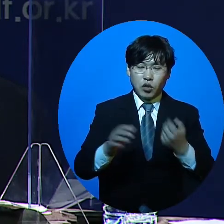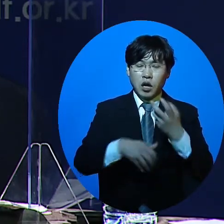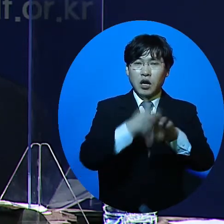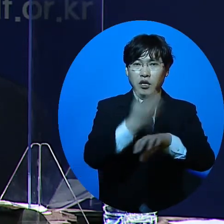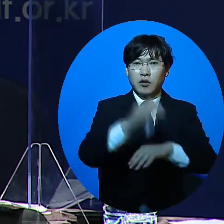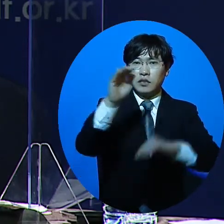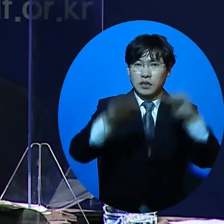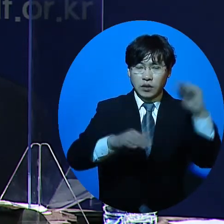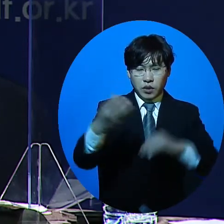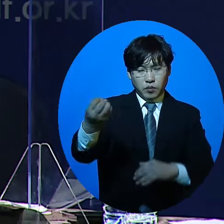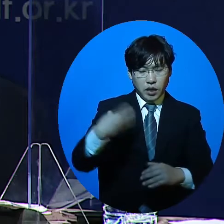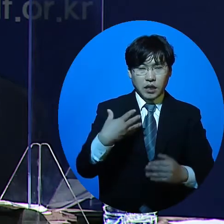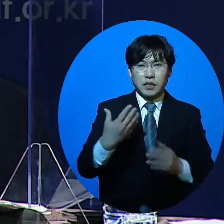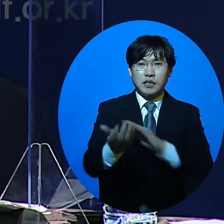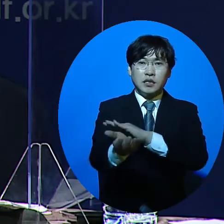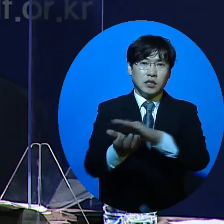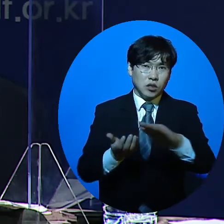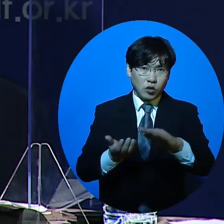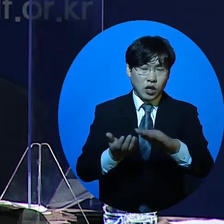역차별이라는 말씀을 하시기 전에